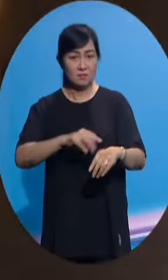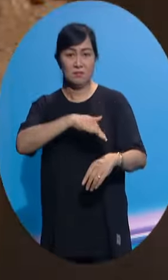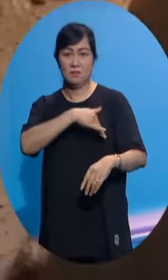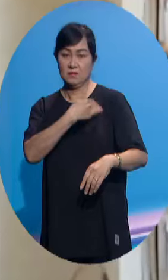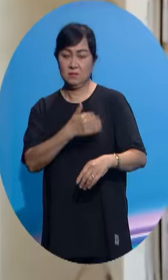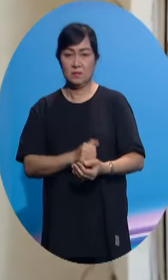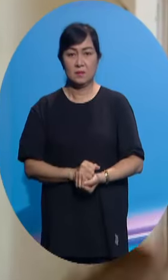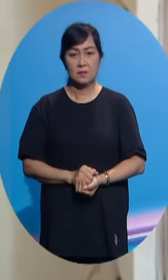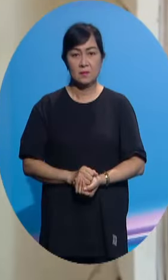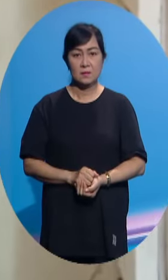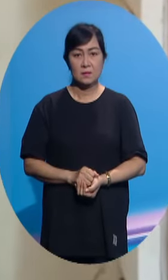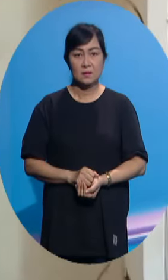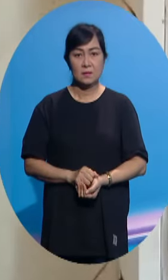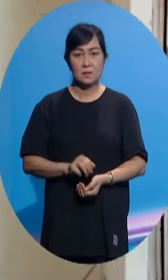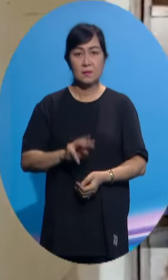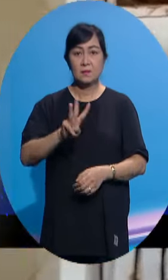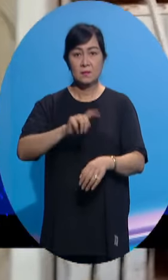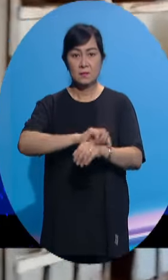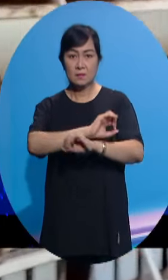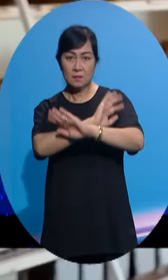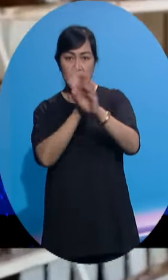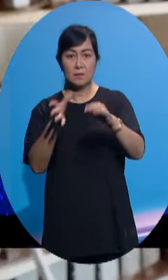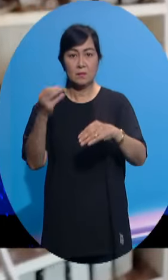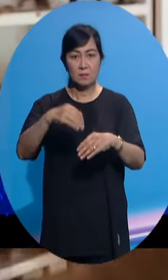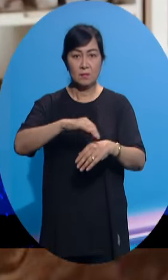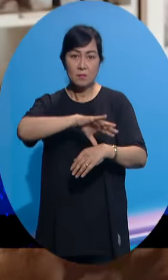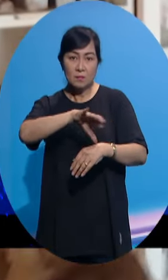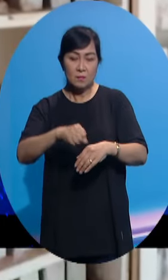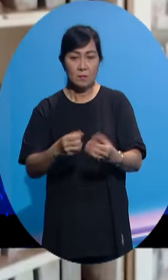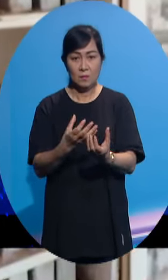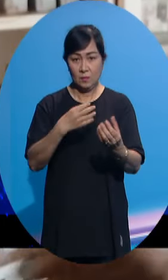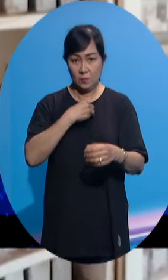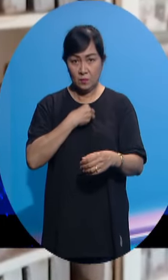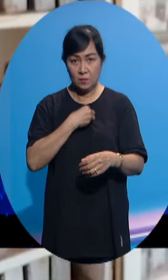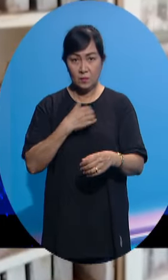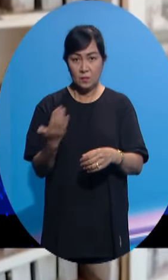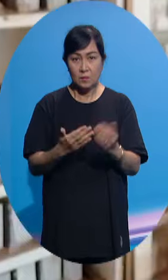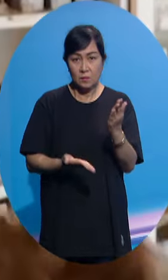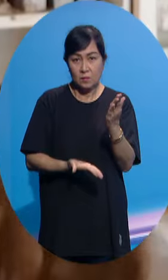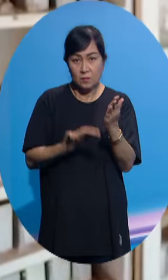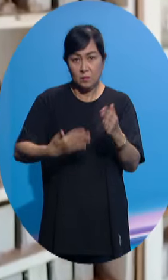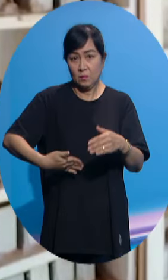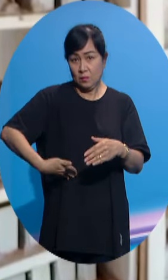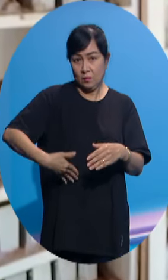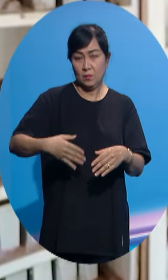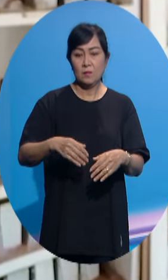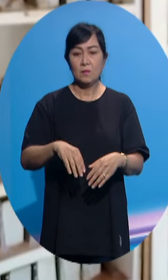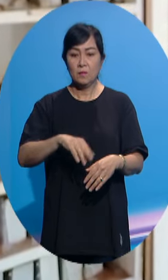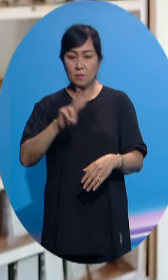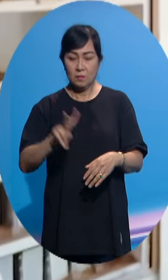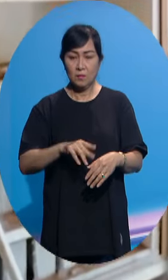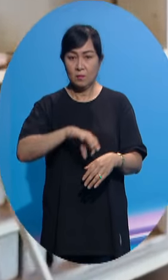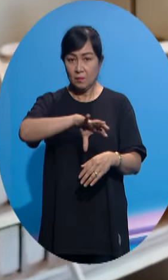nạn cướp bóc. Mới 3 giờ sáng, bọn chúng vào ăn trộm hàng của tôi. Nước vẫn còn ngập tới ngang eo mà chúng vẫn vào ăn